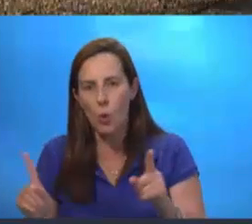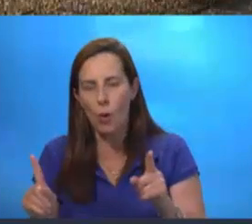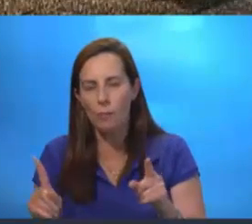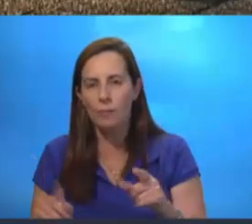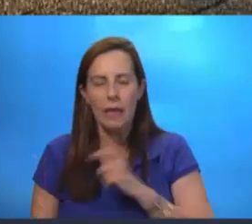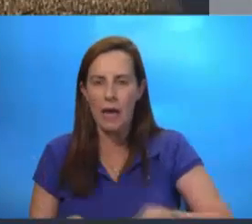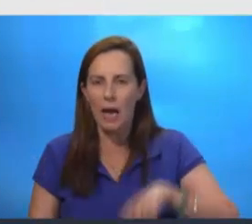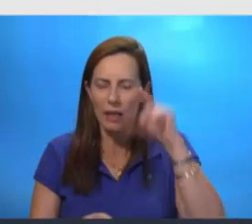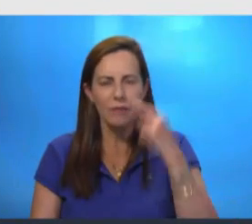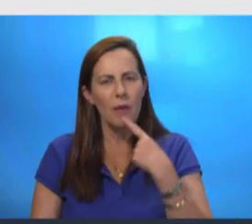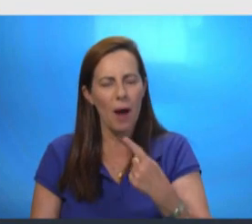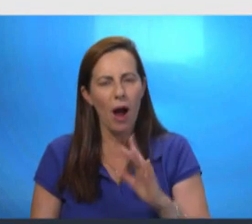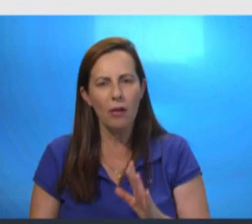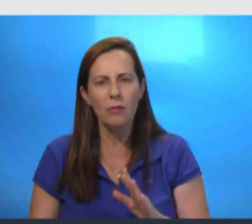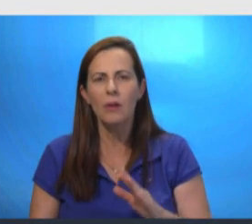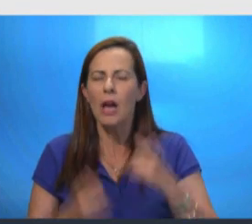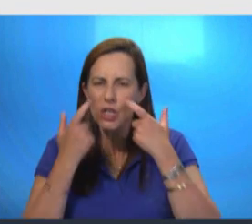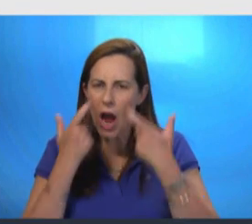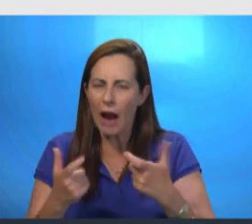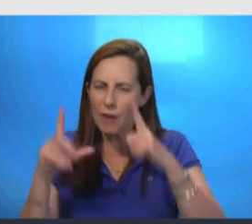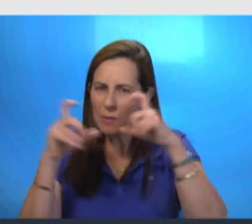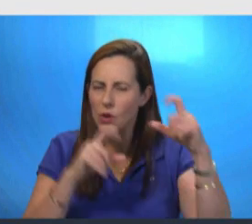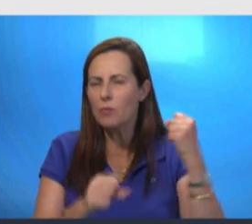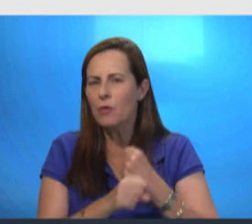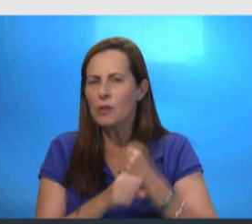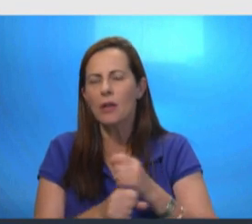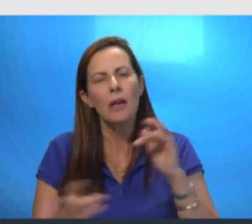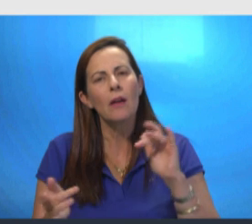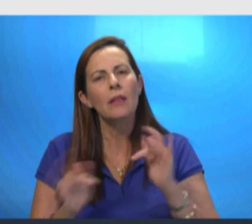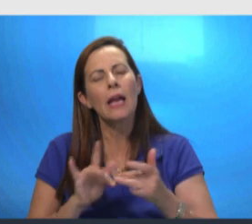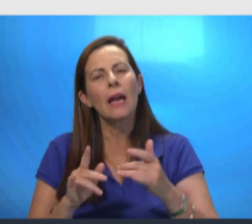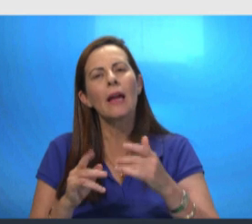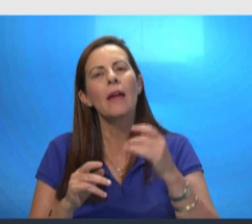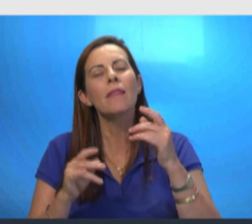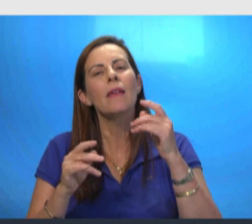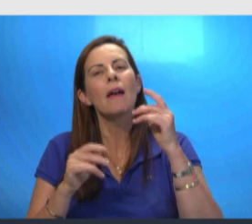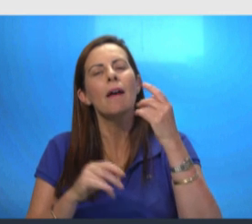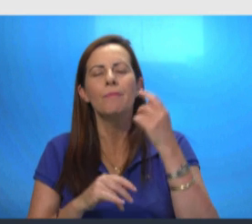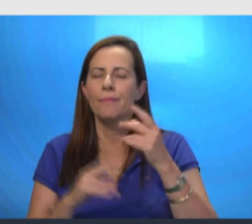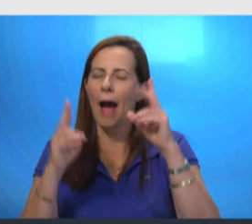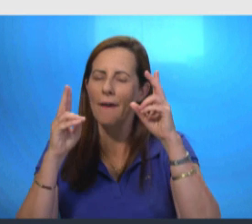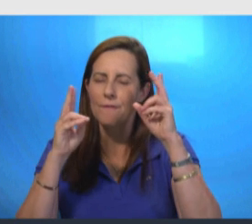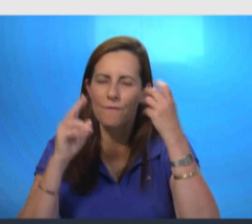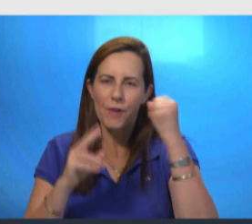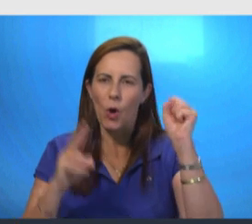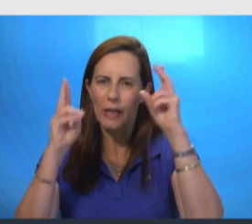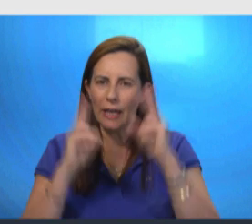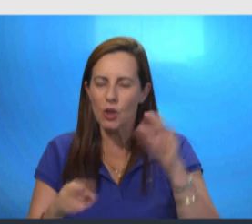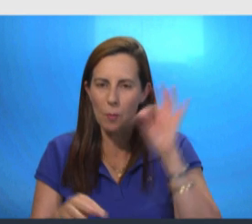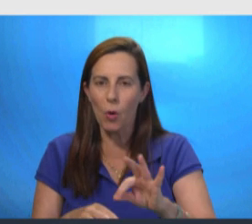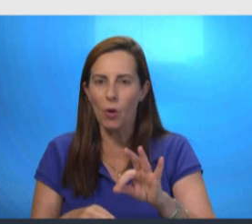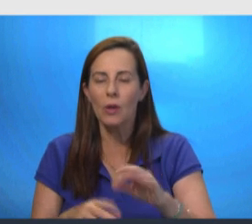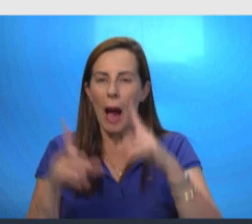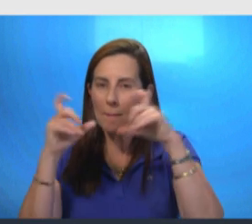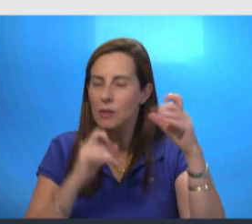תל אביב נמסר בתגובה שאכיפה מצולמת מבוצעת כנגד עבירות חנייה קשות שפוגעות בסדר הציבורי. פעילות מערך המצלמות